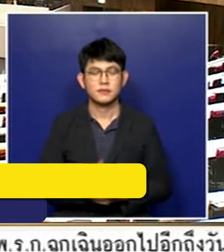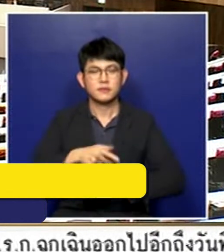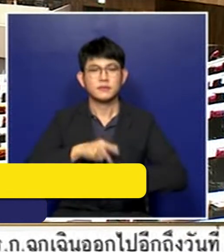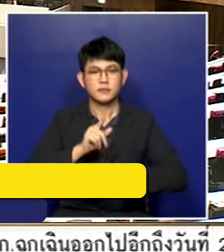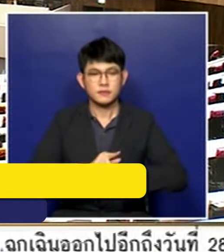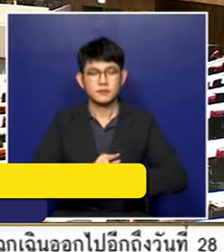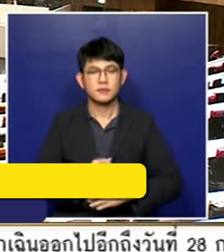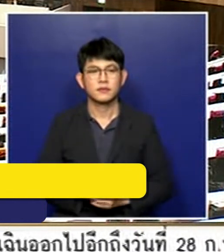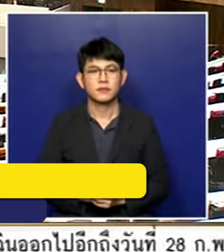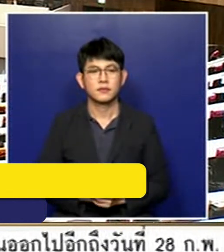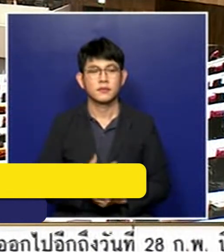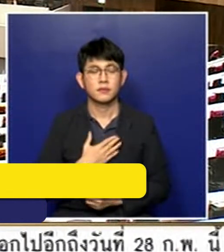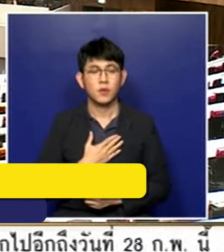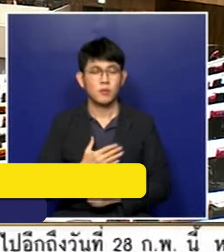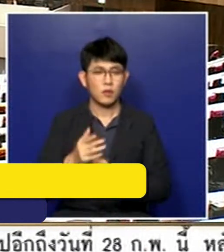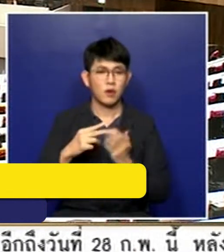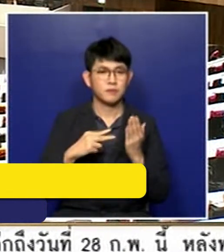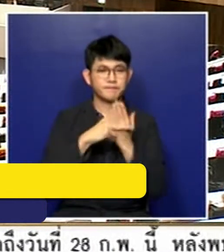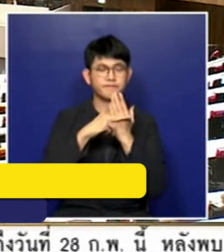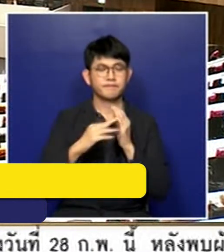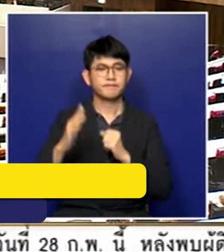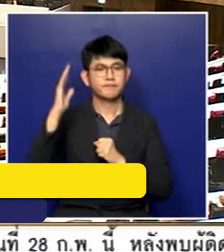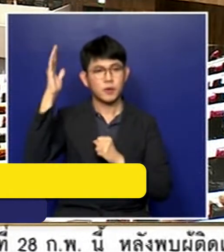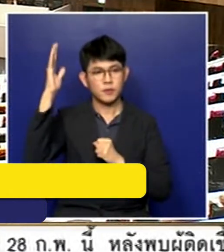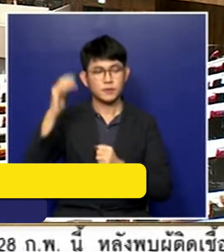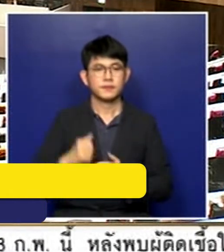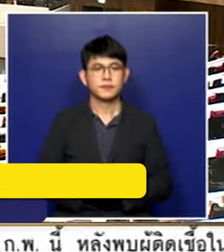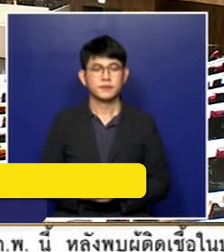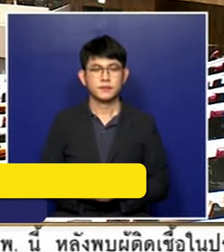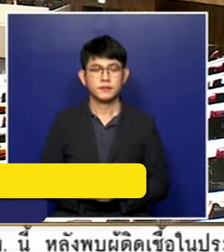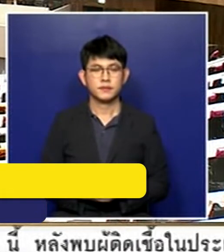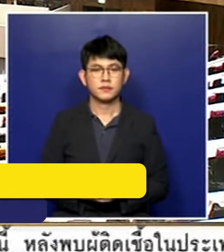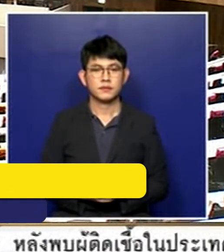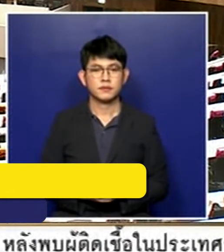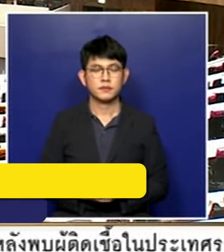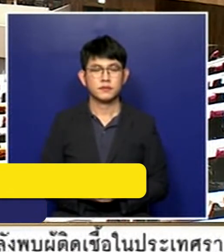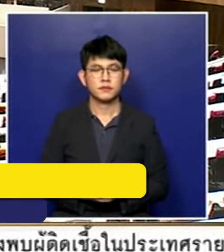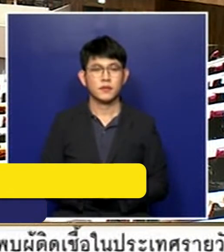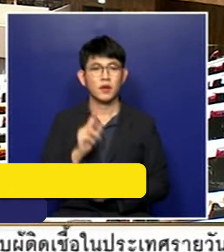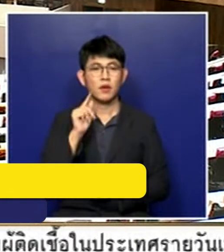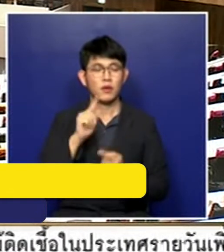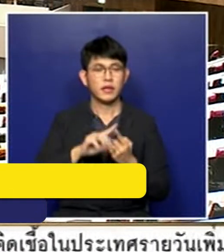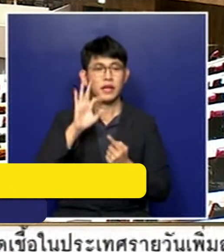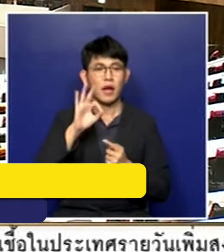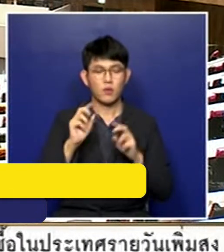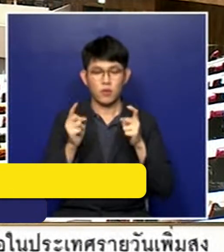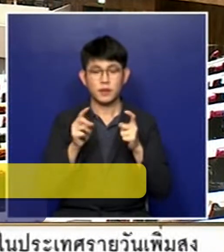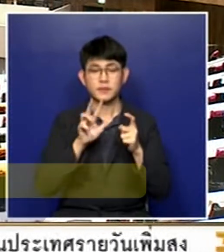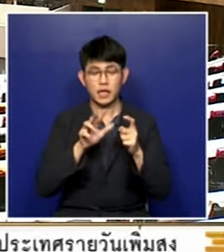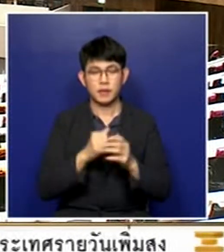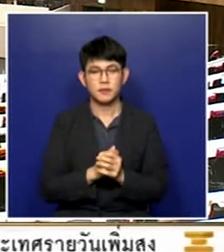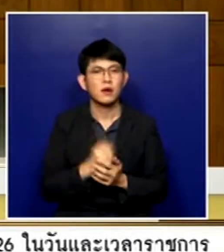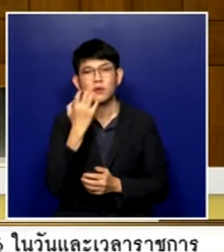ผมจะขออนุญาตไปทวงหน่อยครับแค่นะครับก็ตวงข้อ 9วงเล็บ 3แล้วก็